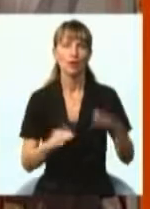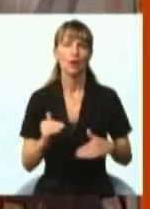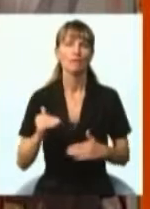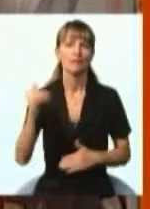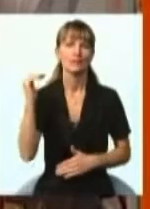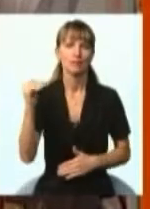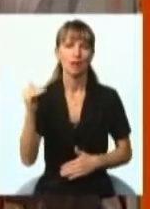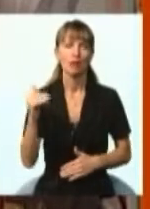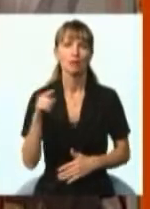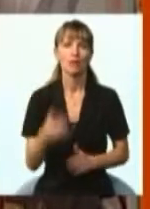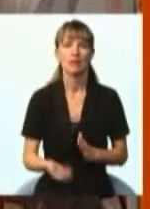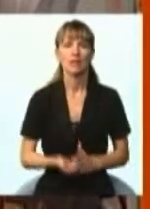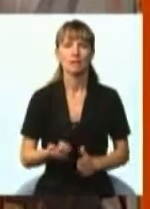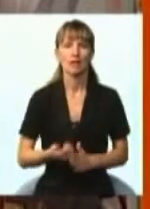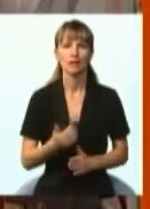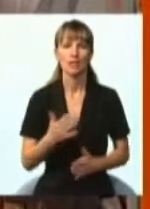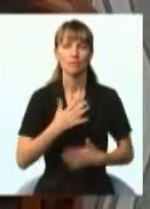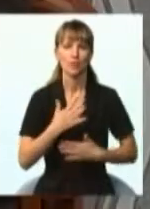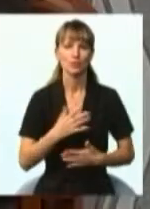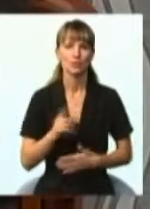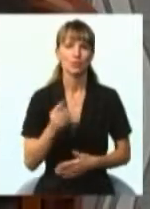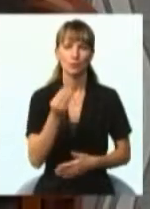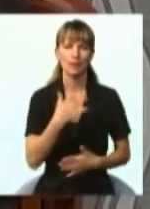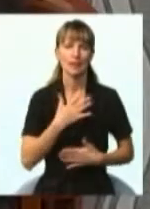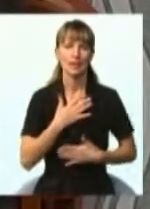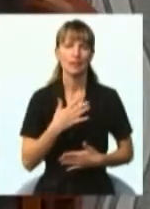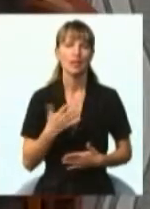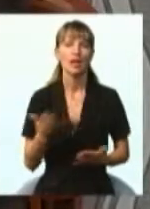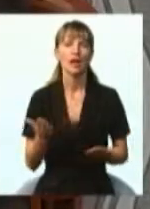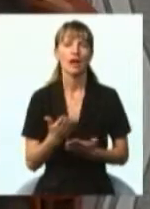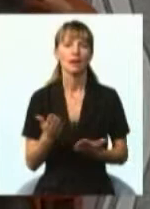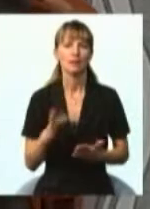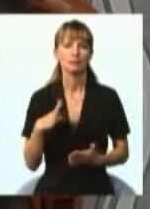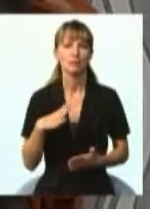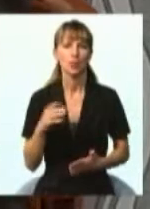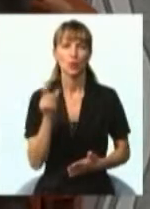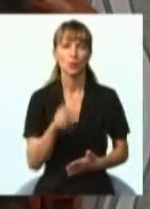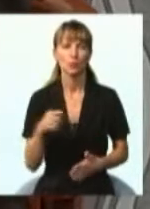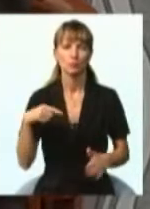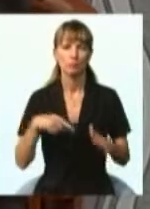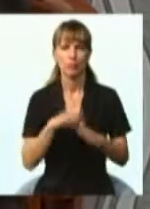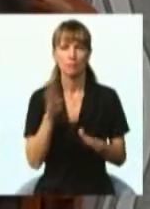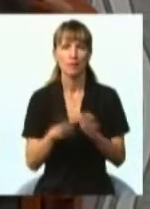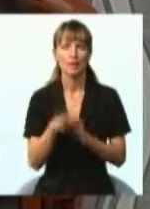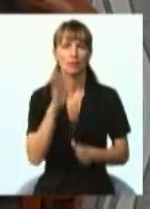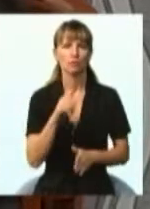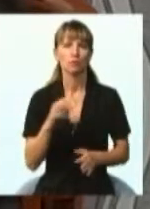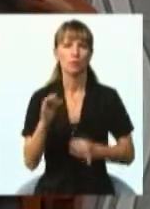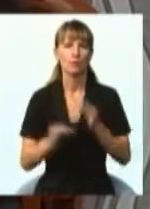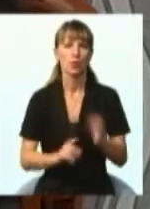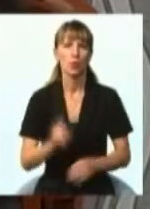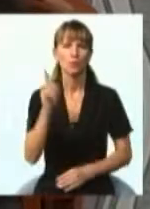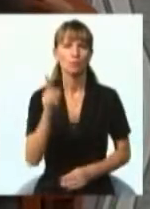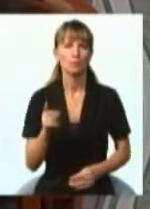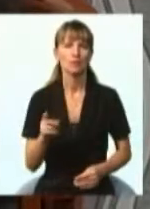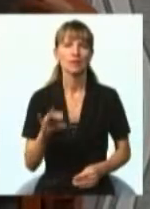дуже. Нам не вистачає кисню, щоб дихати. А як же ж бути? Я знаю, що люди переміщуються під водою, що вони вирушають до космосу,